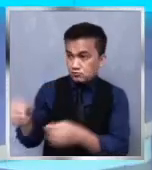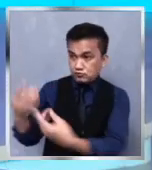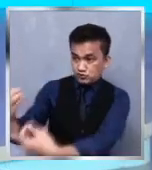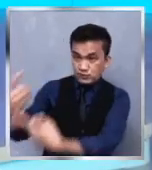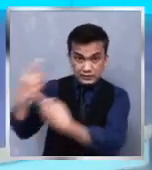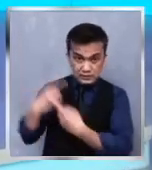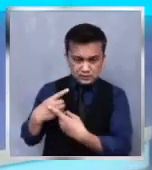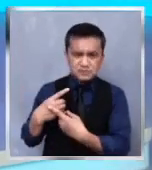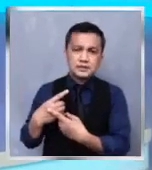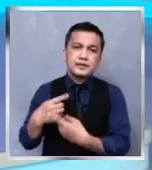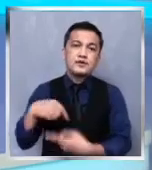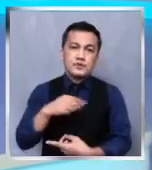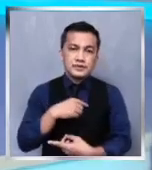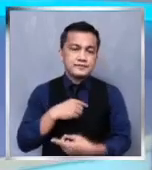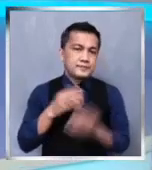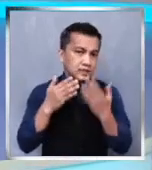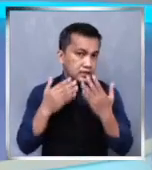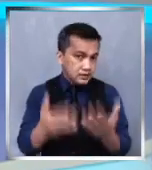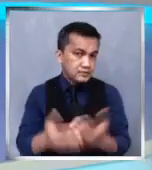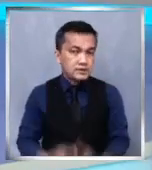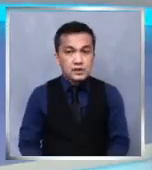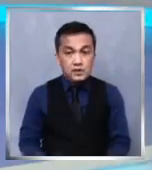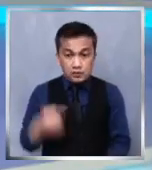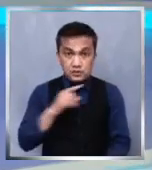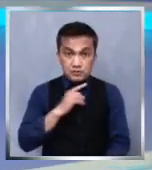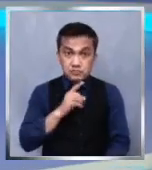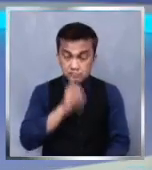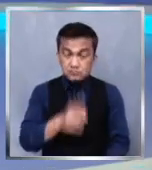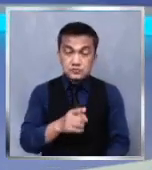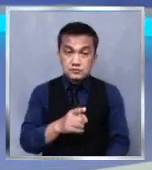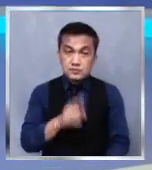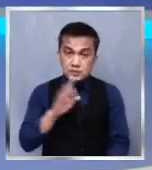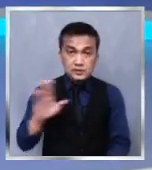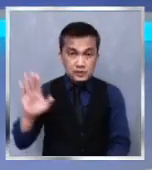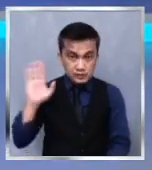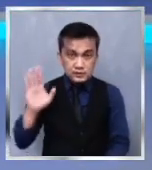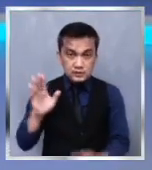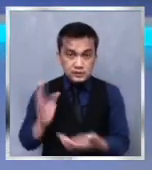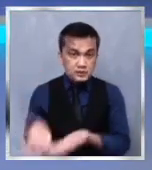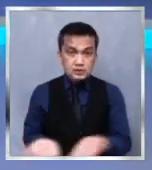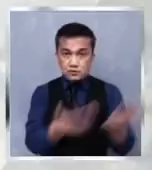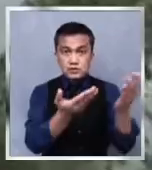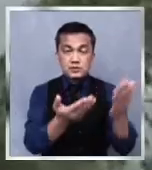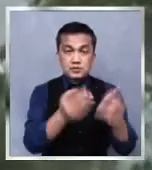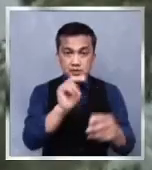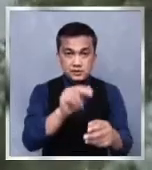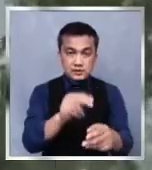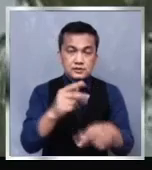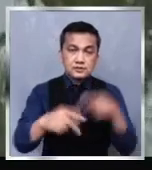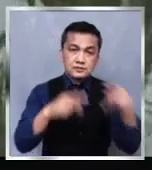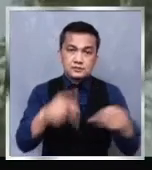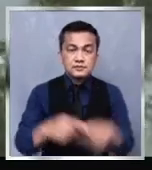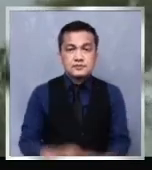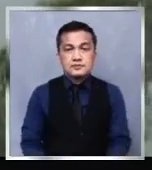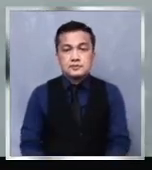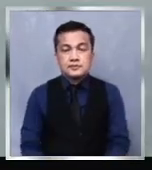nagpapasalamat. Tinitiyak po namin na makakarating ito sa mga nangangailangan nating kababayan.